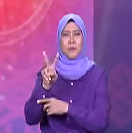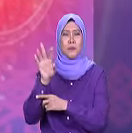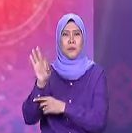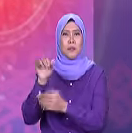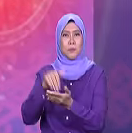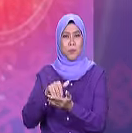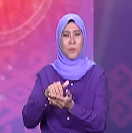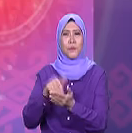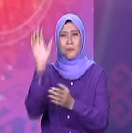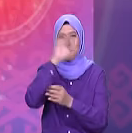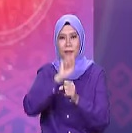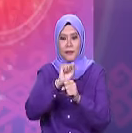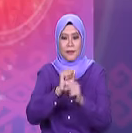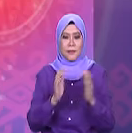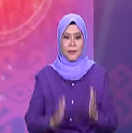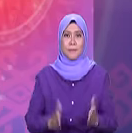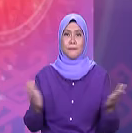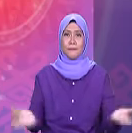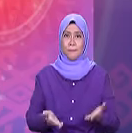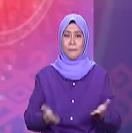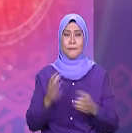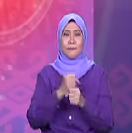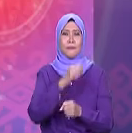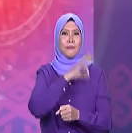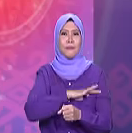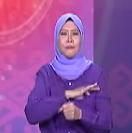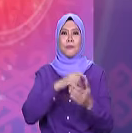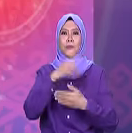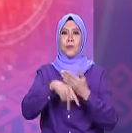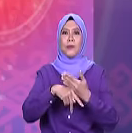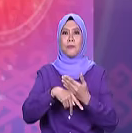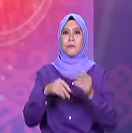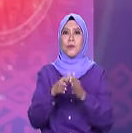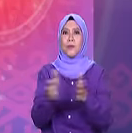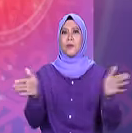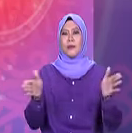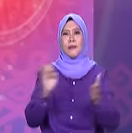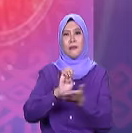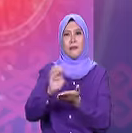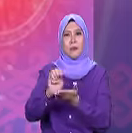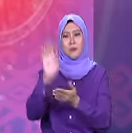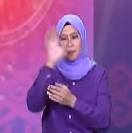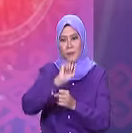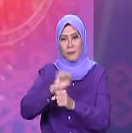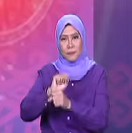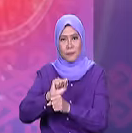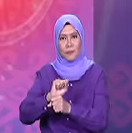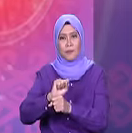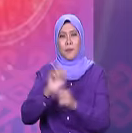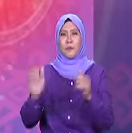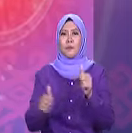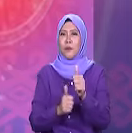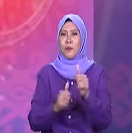229,000 pencari kerja di negeri ini mendapat manfaat menerusi program perluasan ilaun mencari pekerjaan di bawah